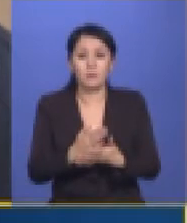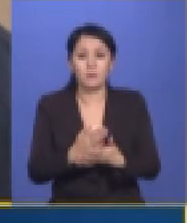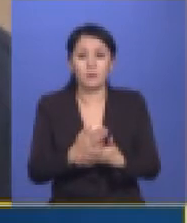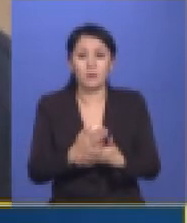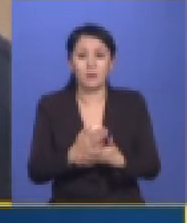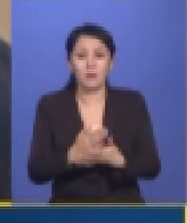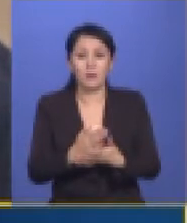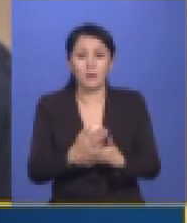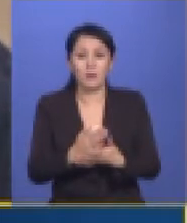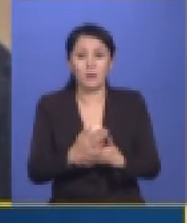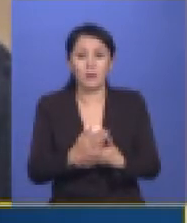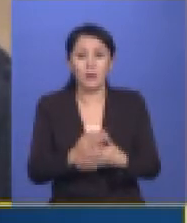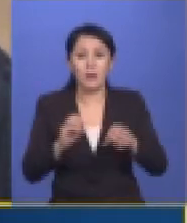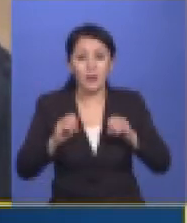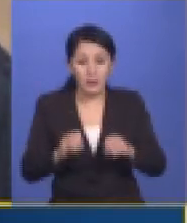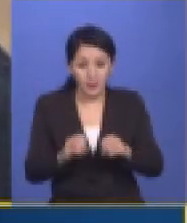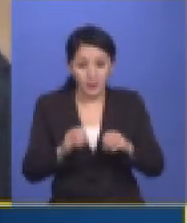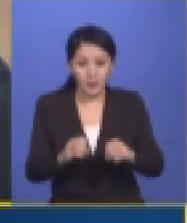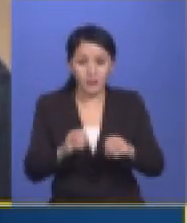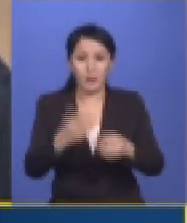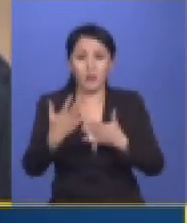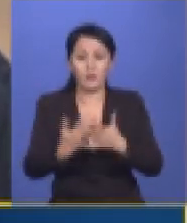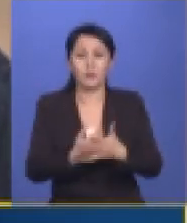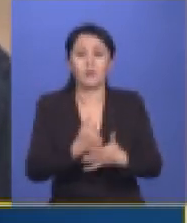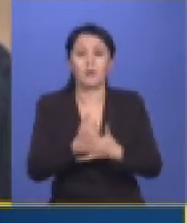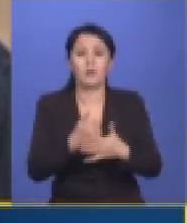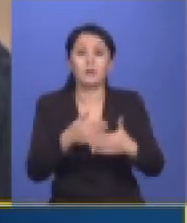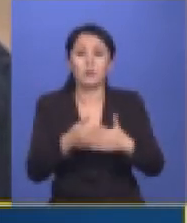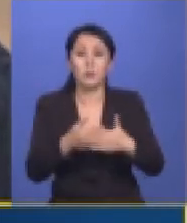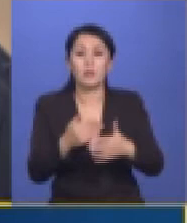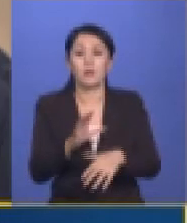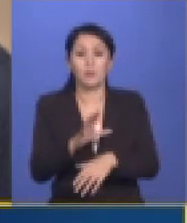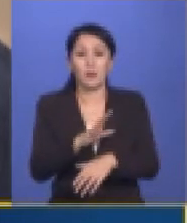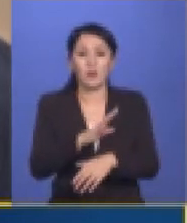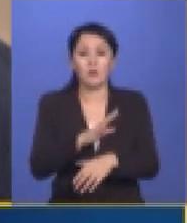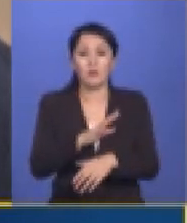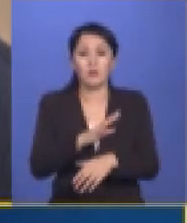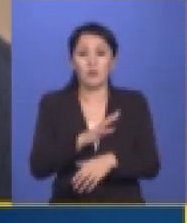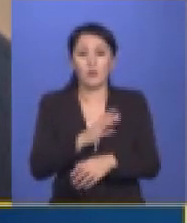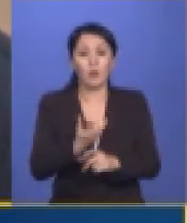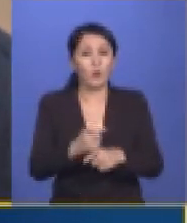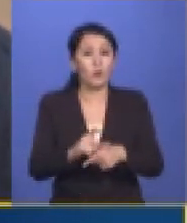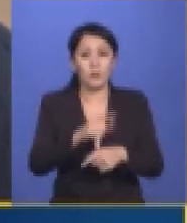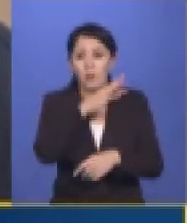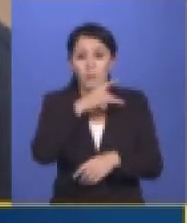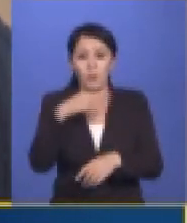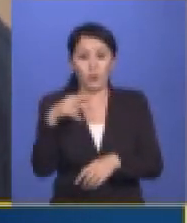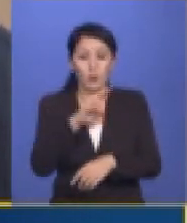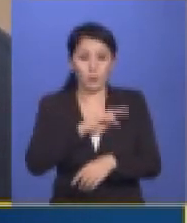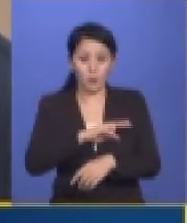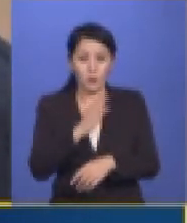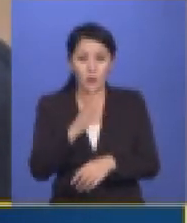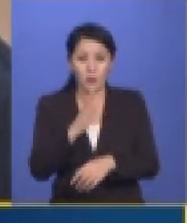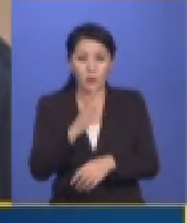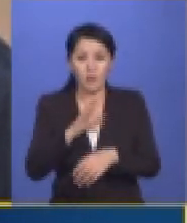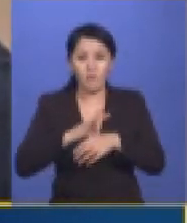Егін жинағанда жақын жерге тасып қоюға оңай болсын деп. Өте көп жұмыстар істеліп жатқан сияқты. Өзімізге